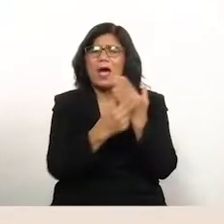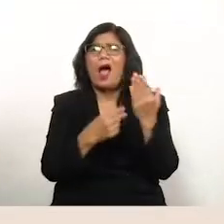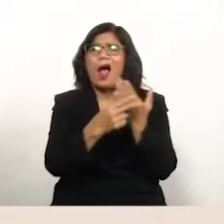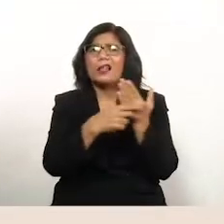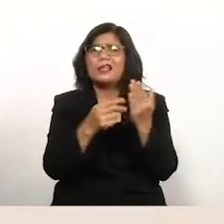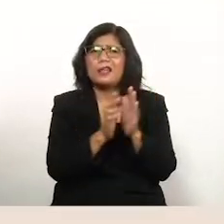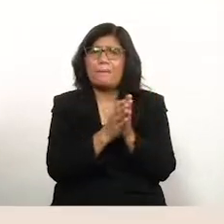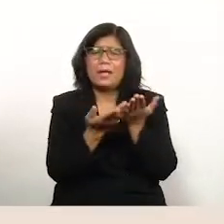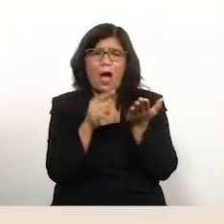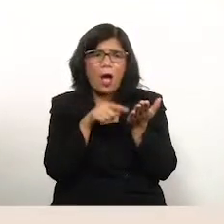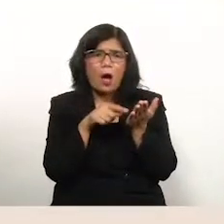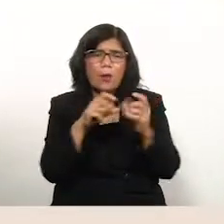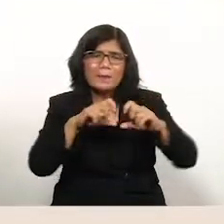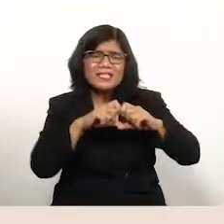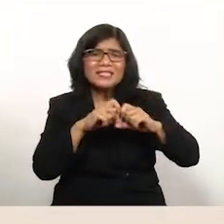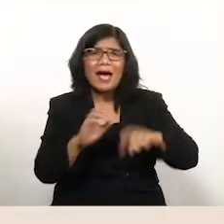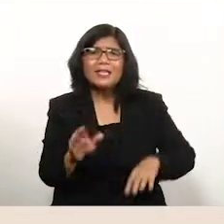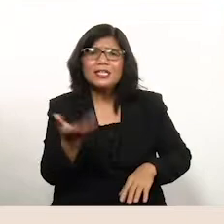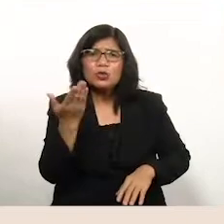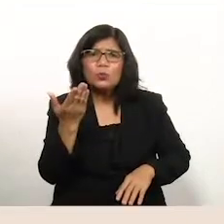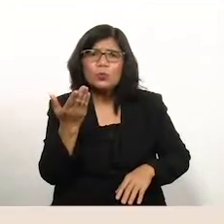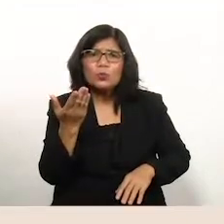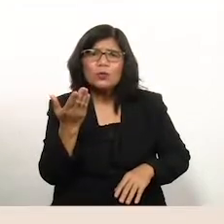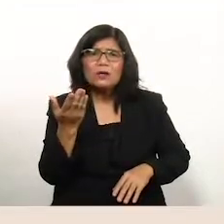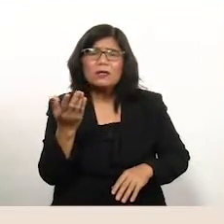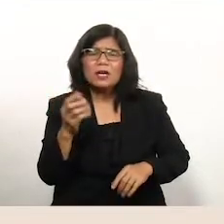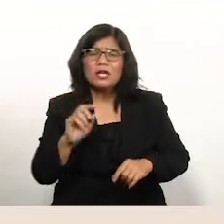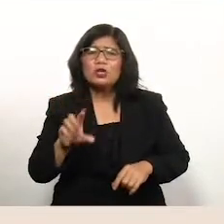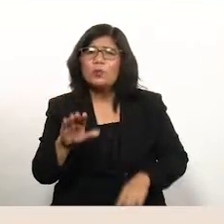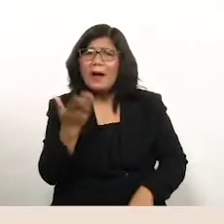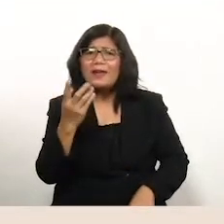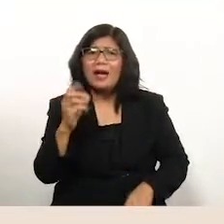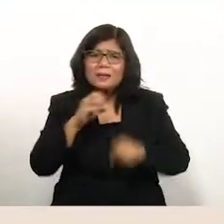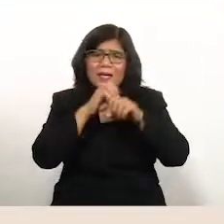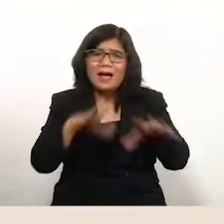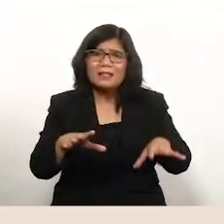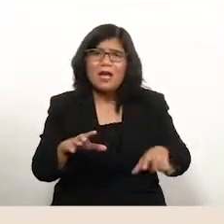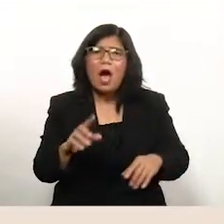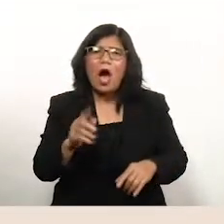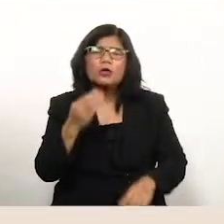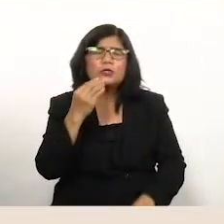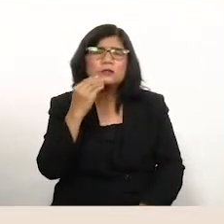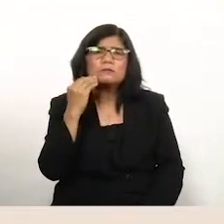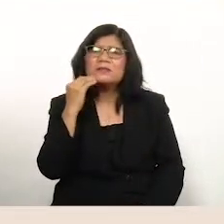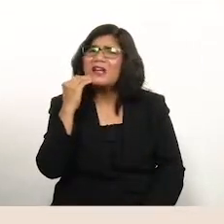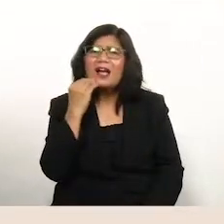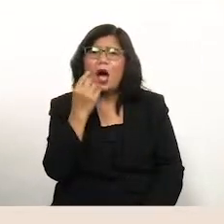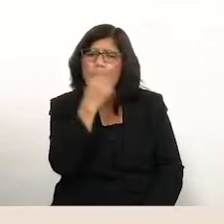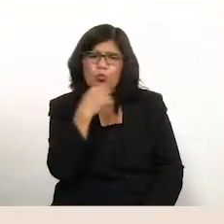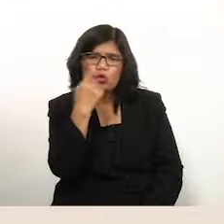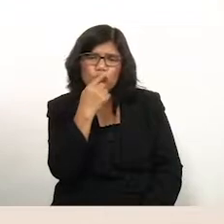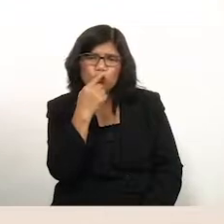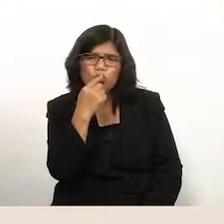mencintai hidup Hai persiapanmu mengalami kehidupan yang diberkati itu dia harus dijaga mulutnya dari